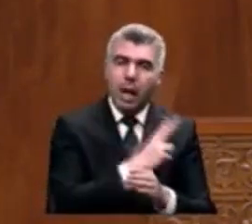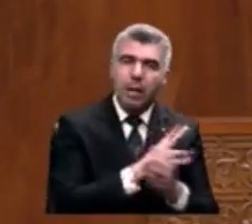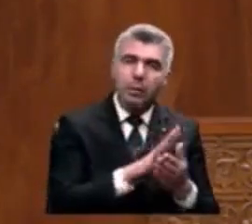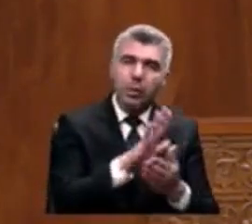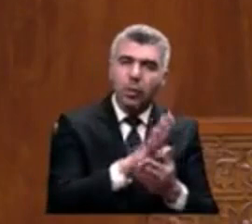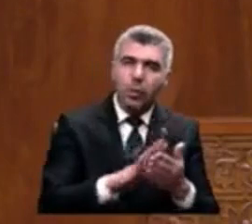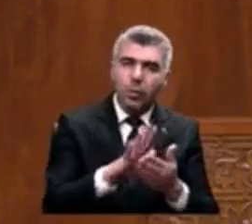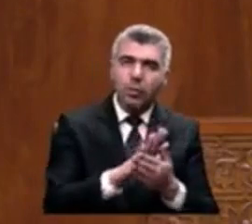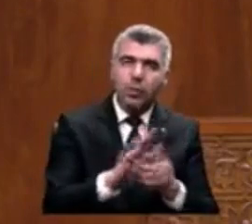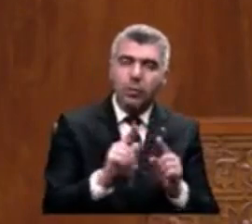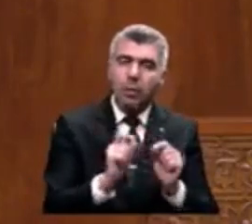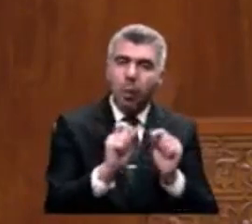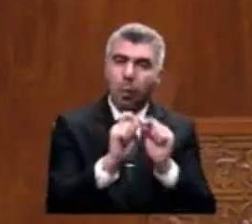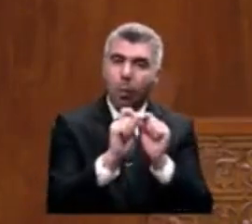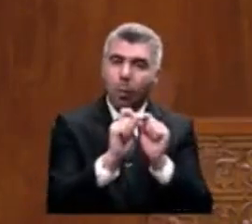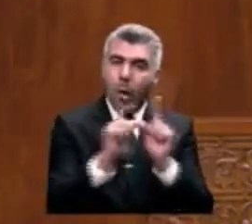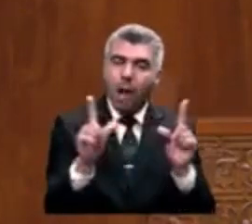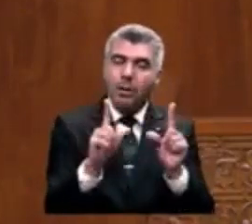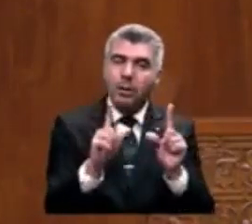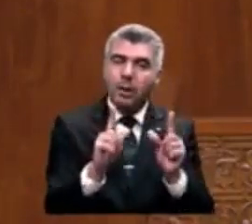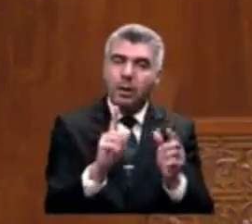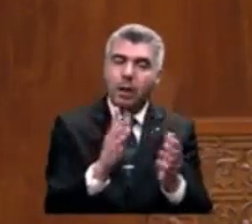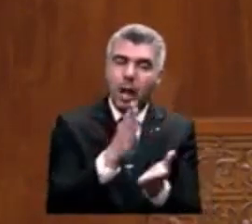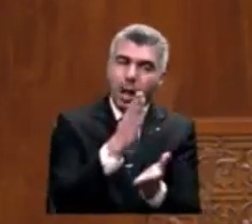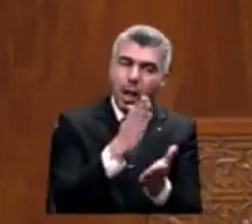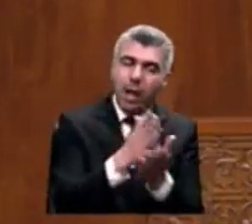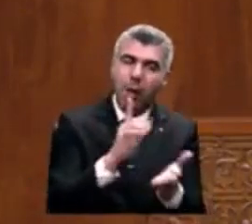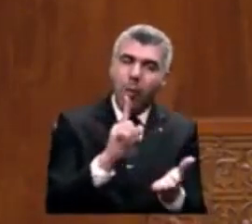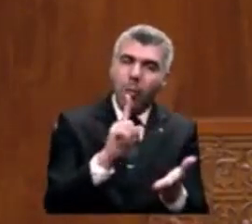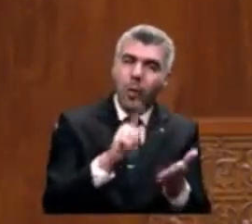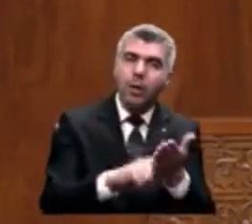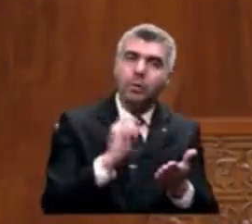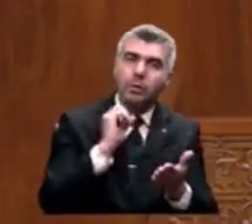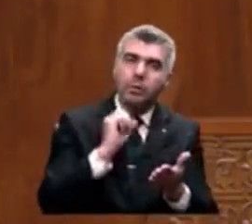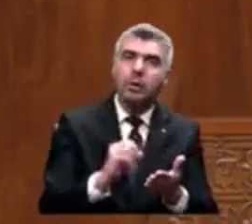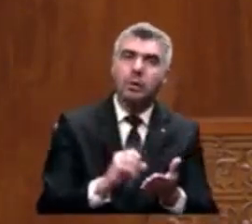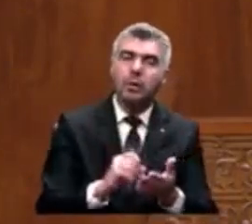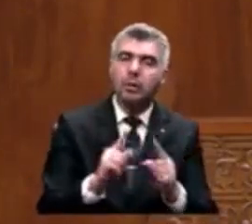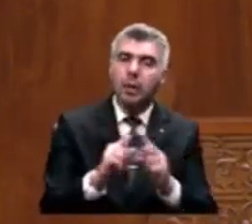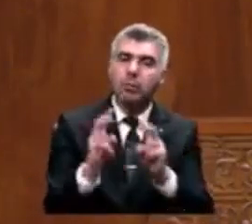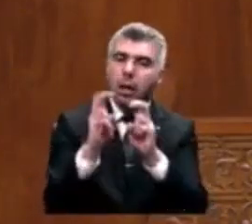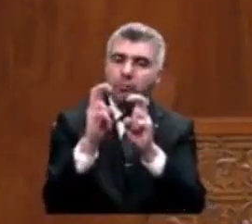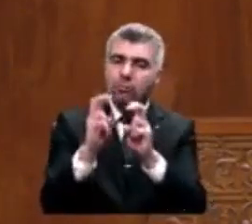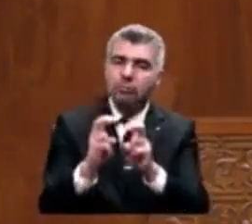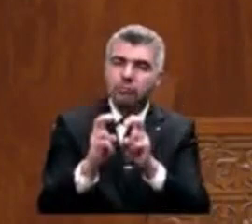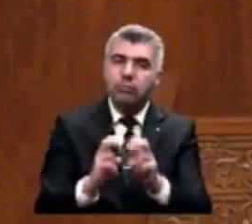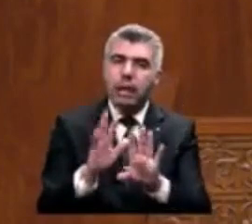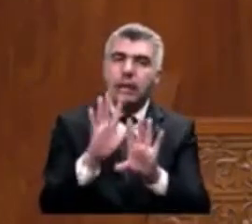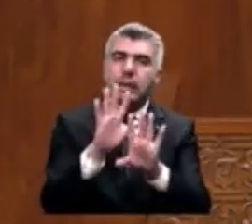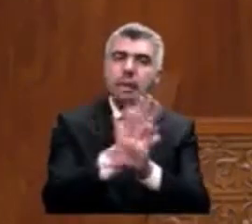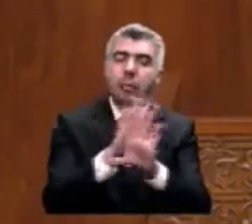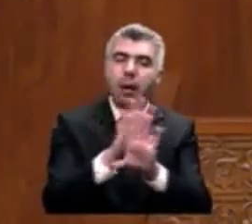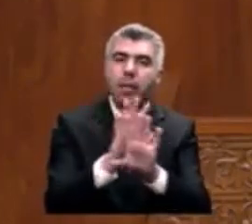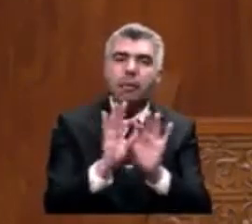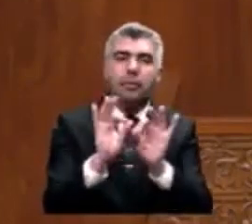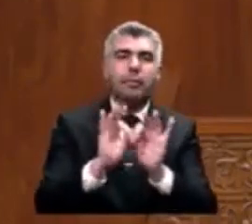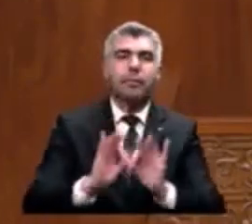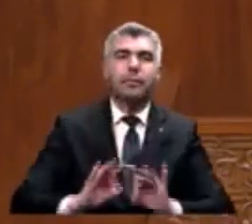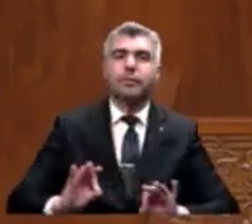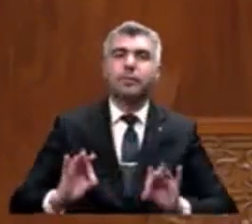وكل ما وضحنا الحقوق والواجبات كل ما نقصنا من الضبابية ونقصنا من